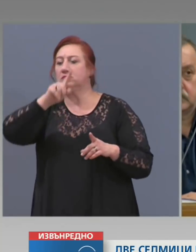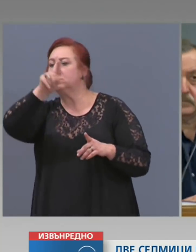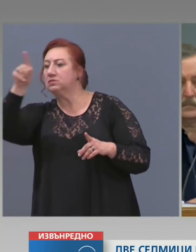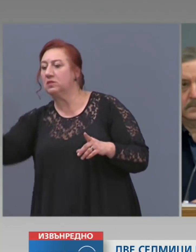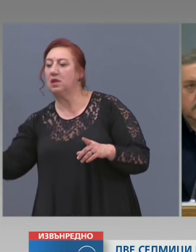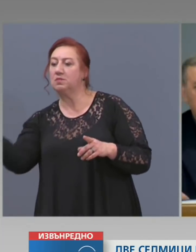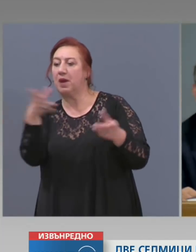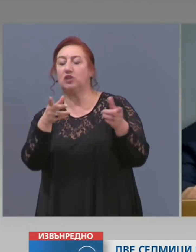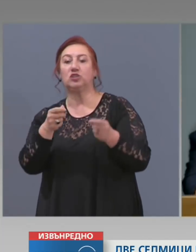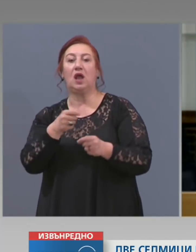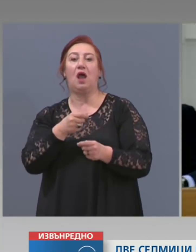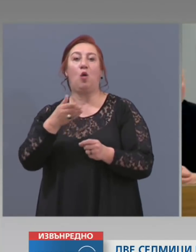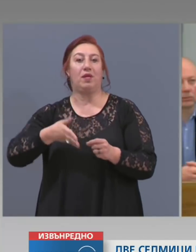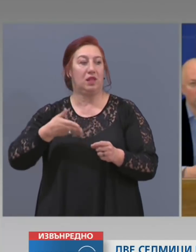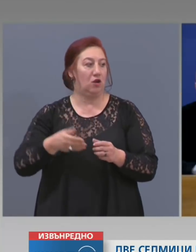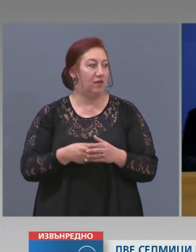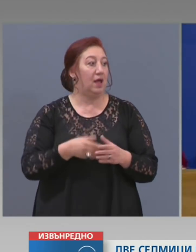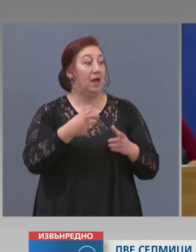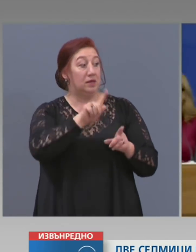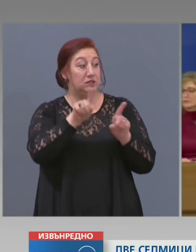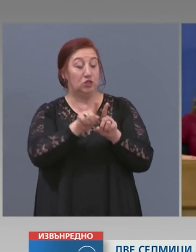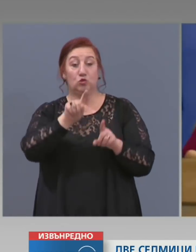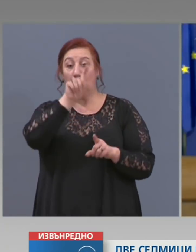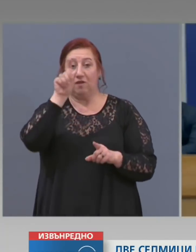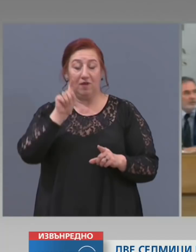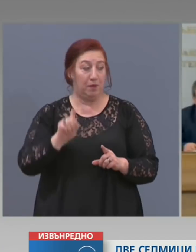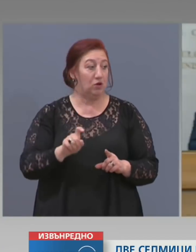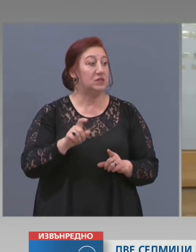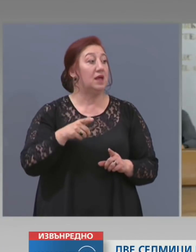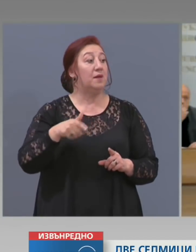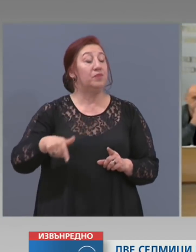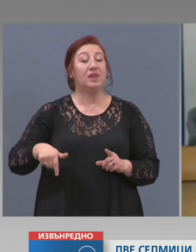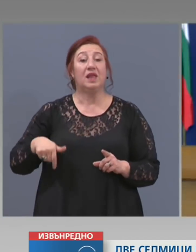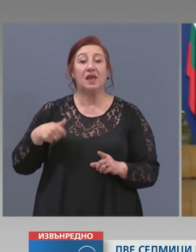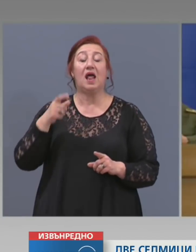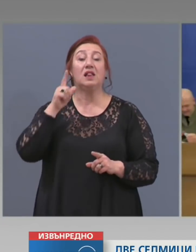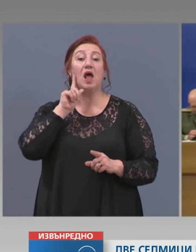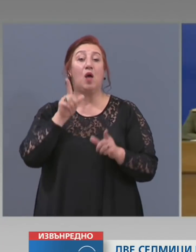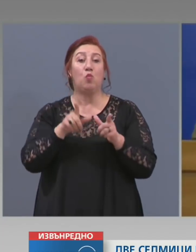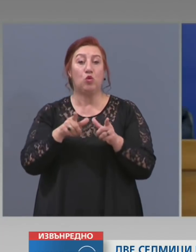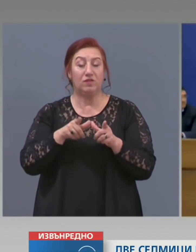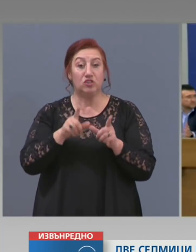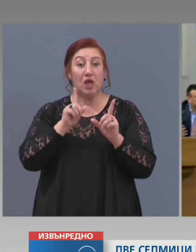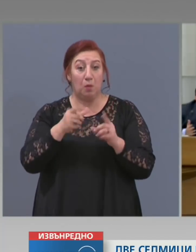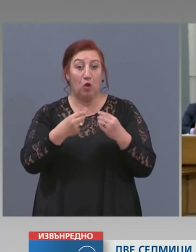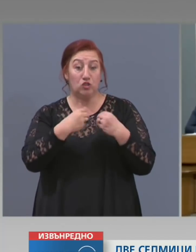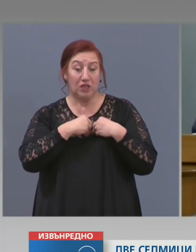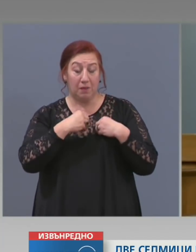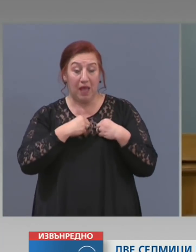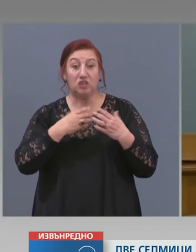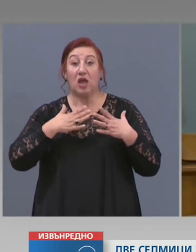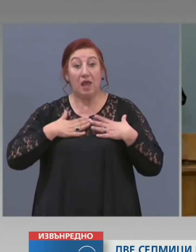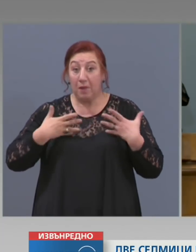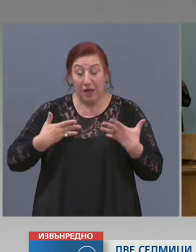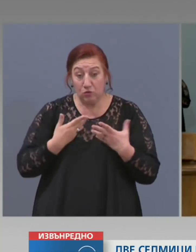пък? Генерал Мутафчийски е вице-премьер Томислав Дончев. Генерал Мутафчийски, може ли да ни кажете дали ако има нужда от